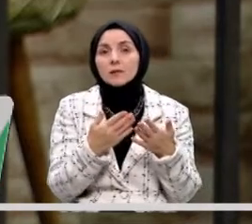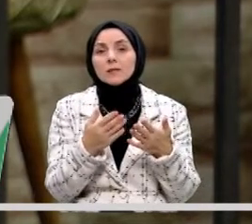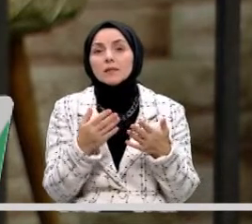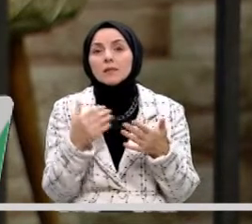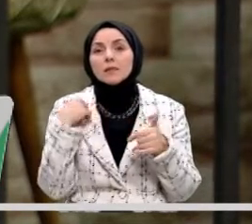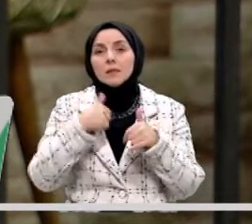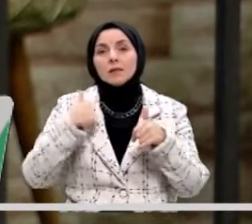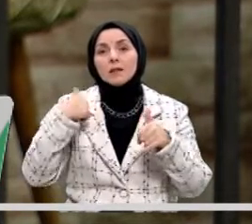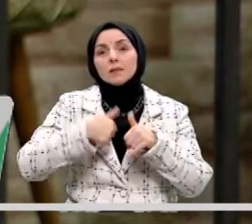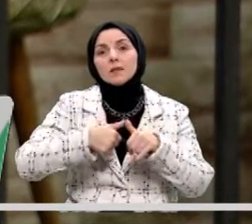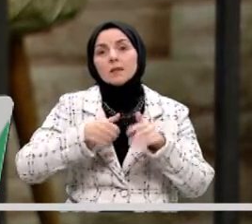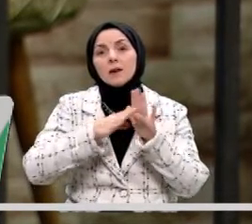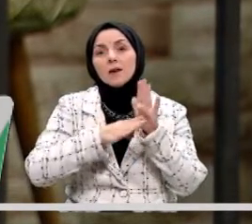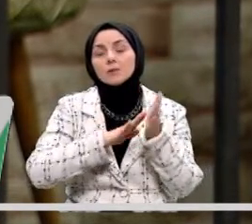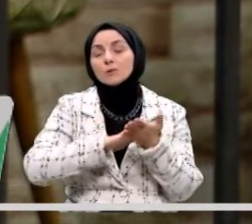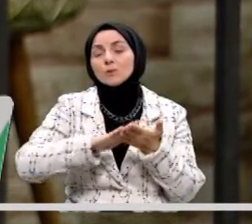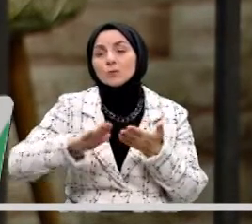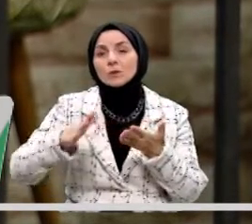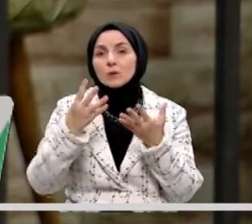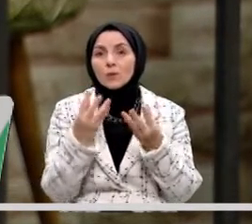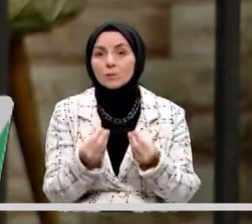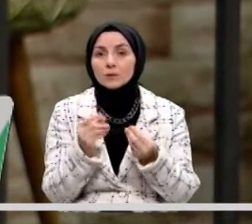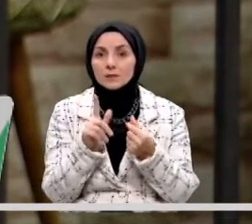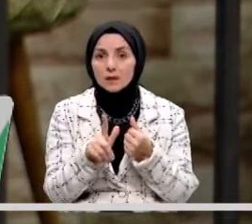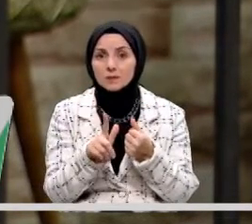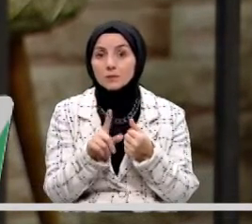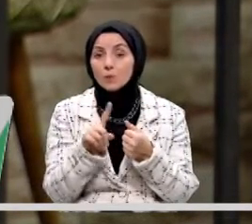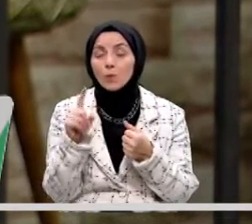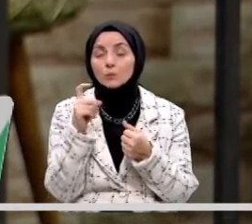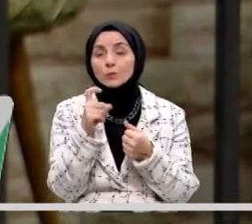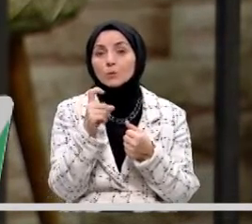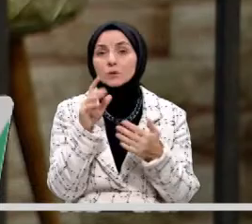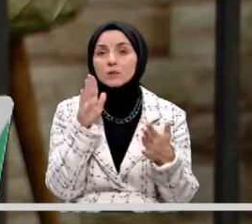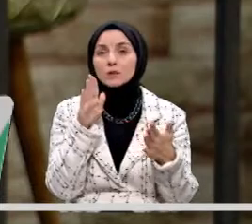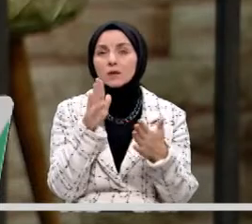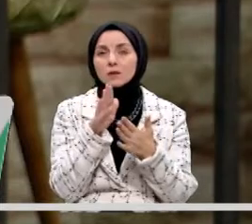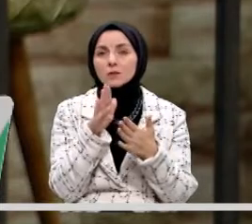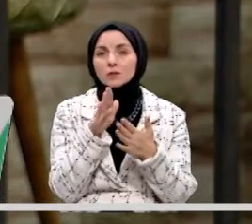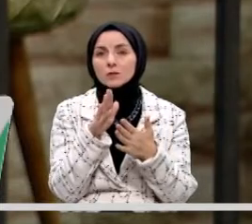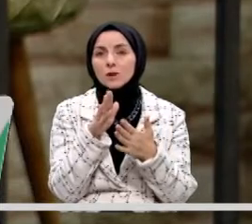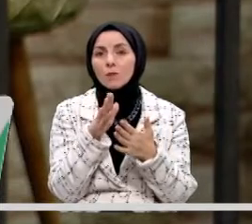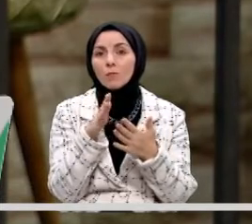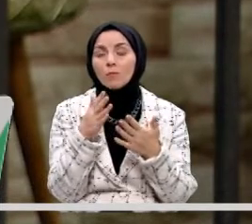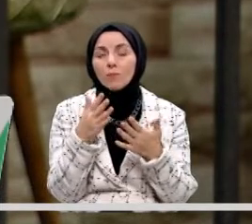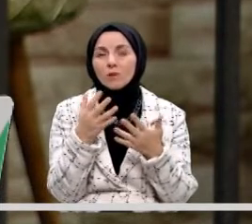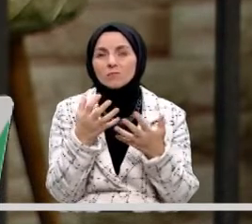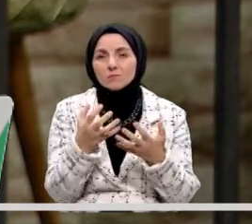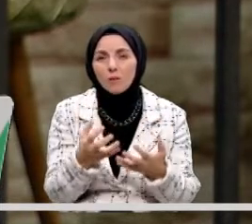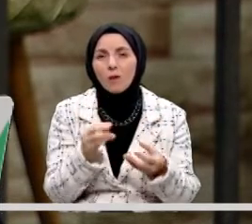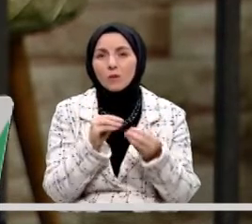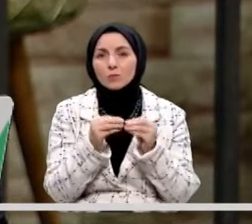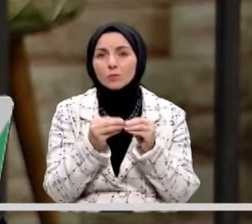de çocuğun gelecekteki 19 yaşında karşılaşacağı bir koyarım her zaman ben başına ağır problemlerle